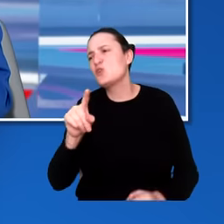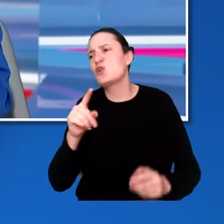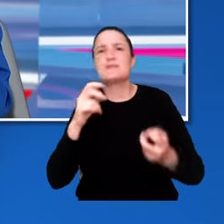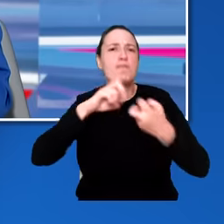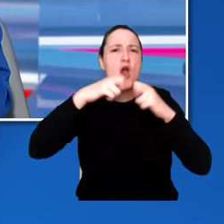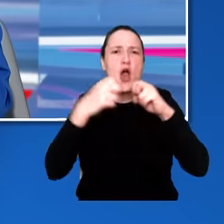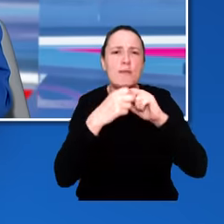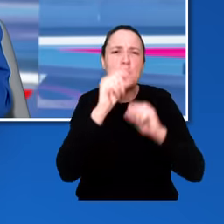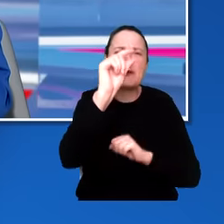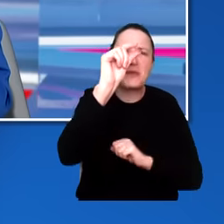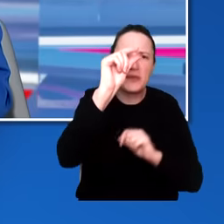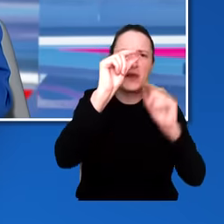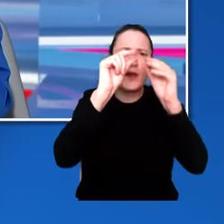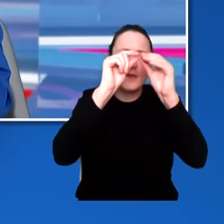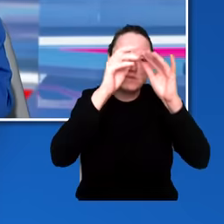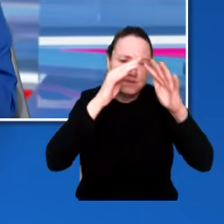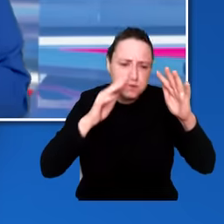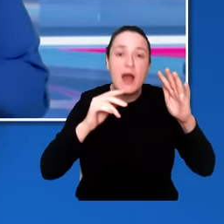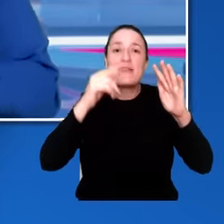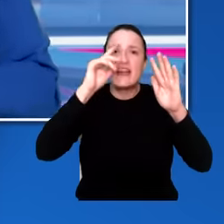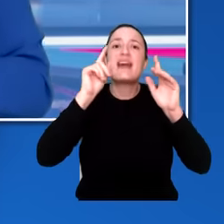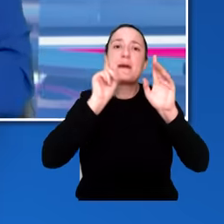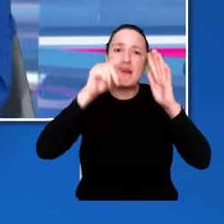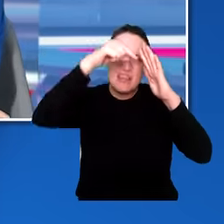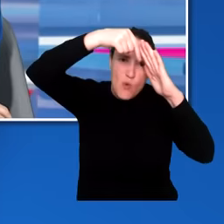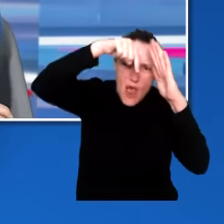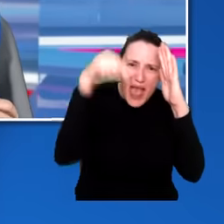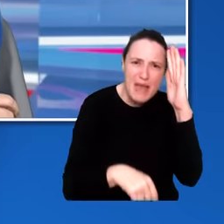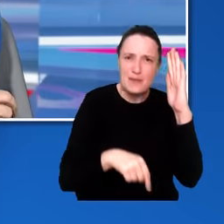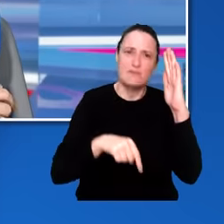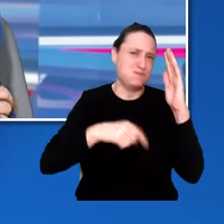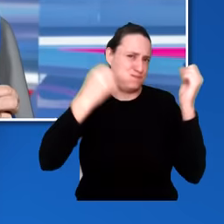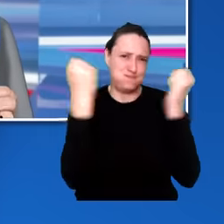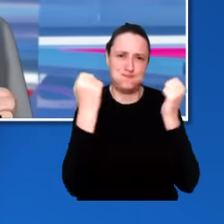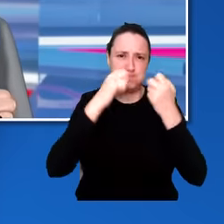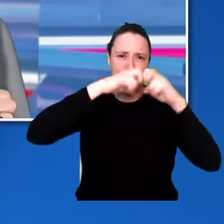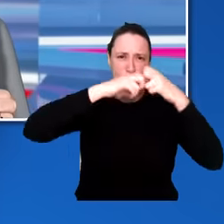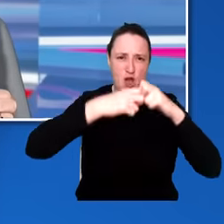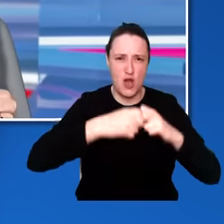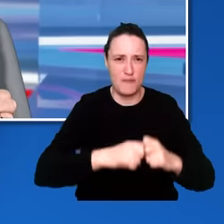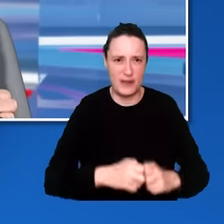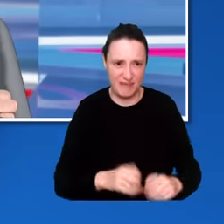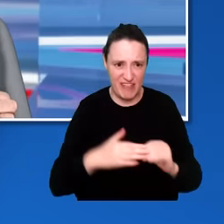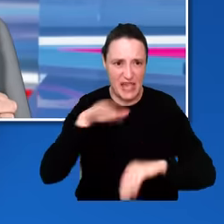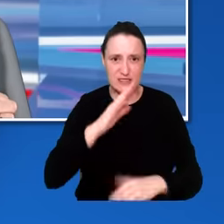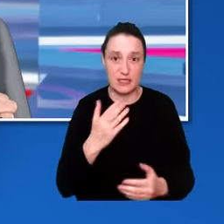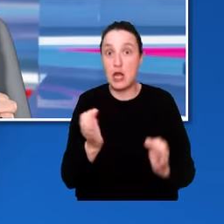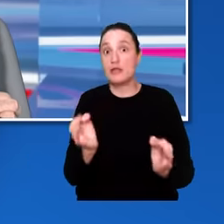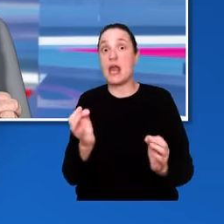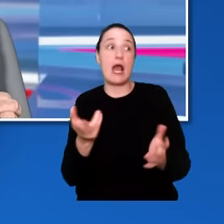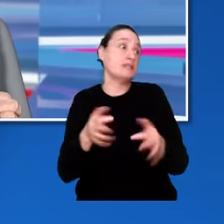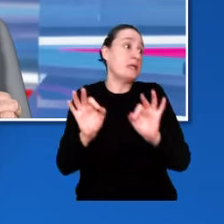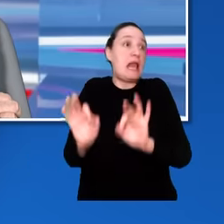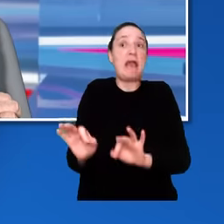te wszystkie dziewice orleańskie, które uważają, że ludzie, którzy zarobili tam po kilkaset tysięcy złotych, oni po prostu zwyczajnie kradli,